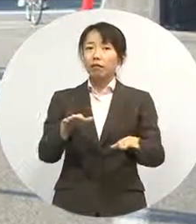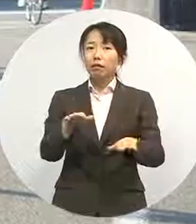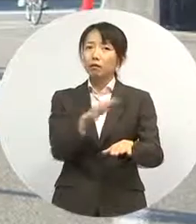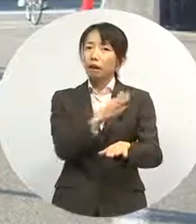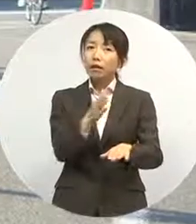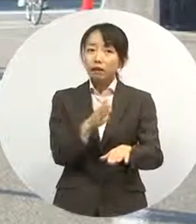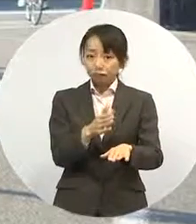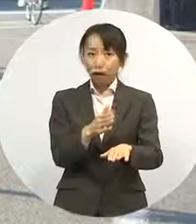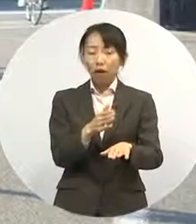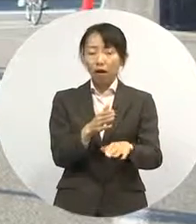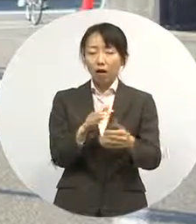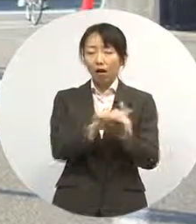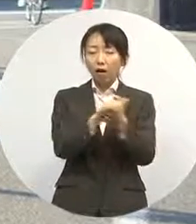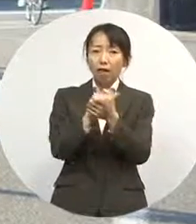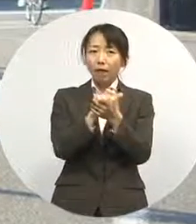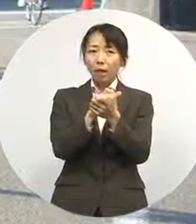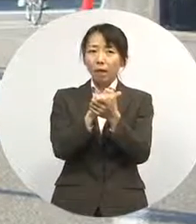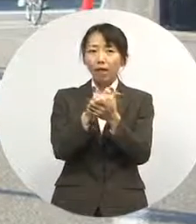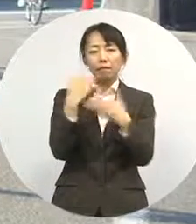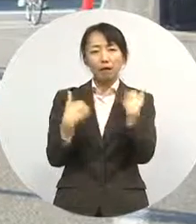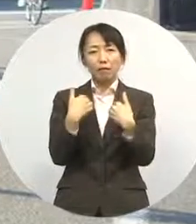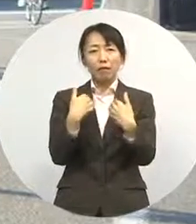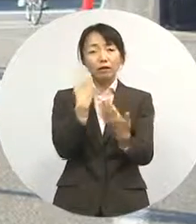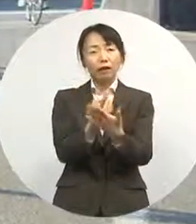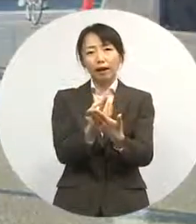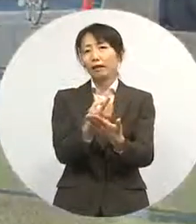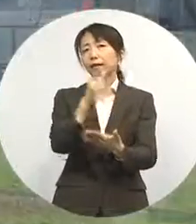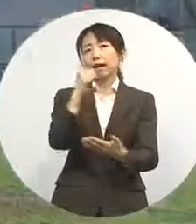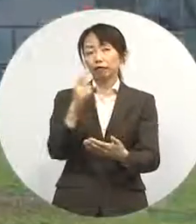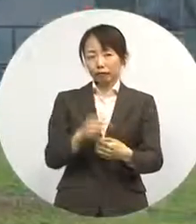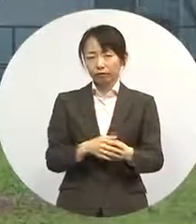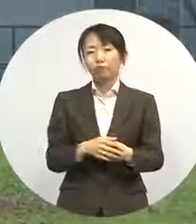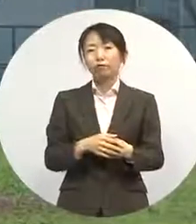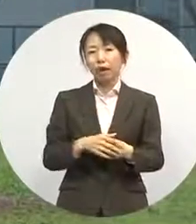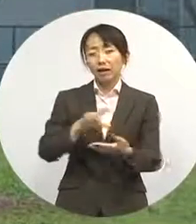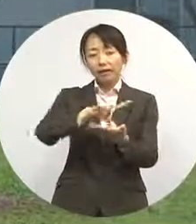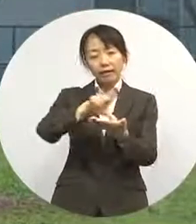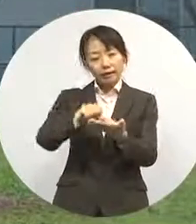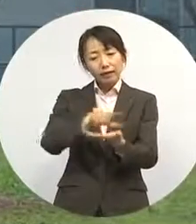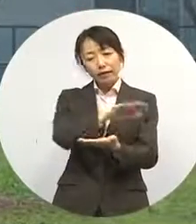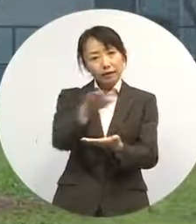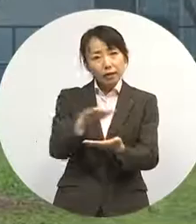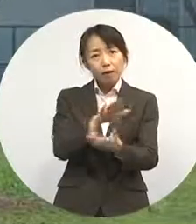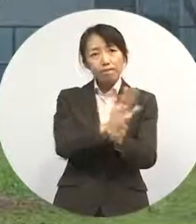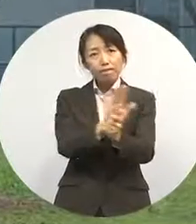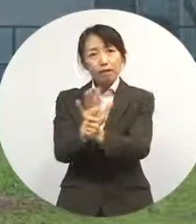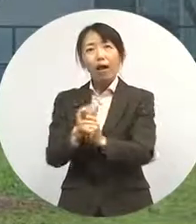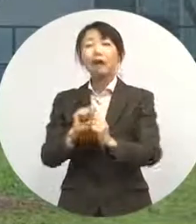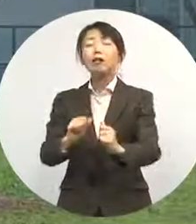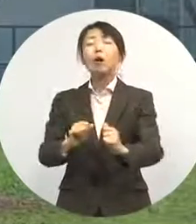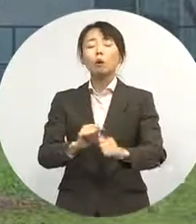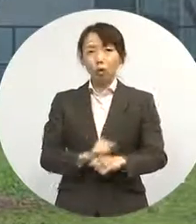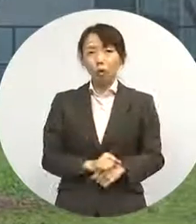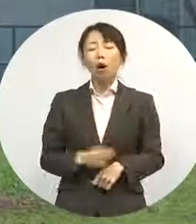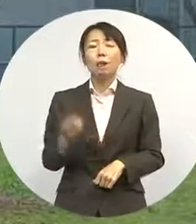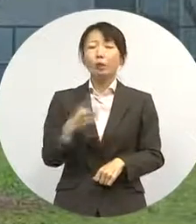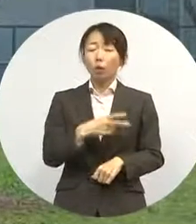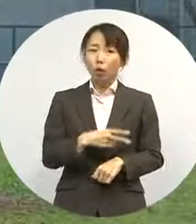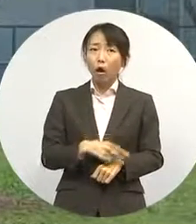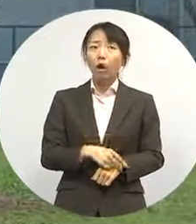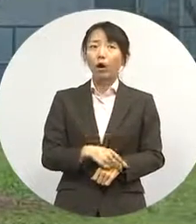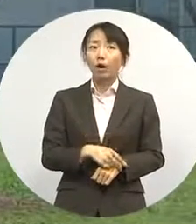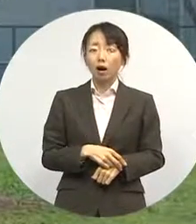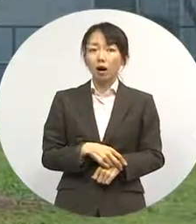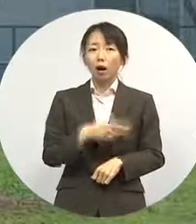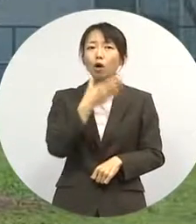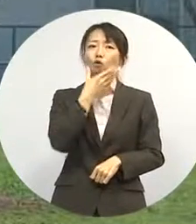それ仲間だけの楽しみというじゃなくて、もっと地域のために何かやろうとかですね、それから今問